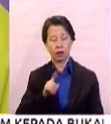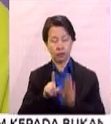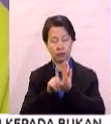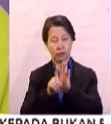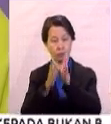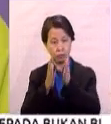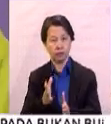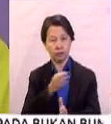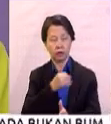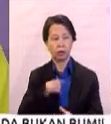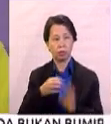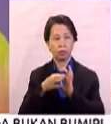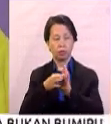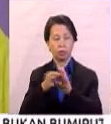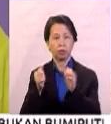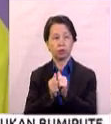dengan